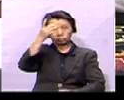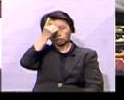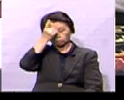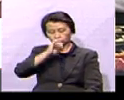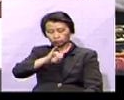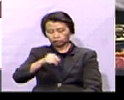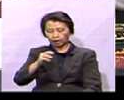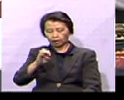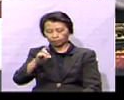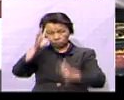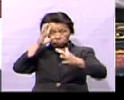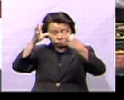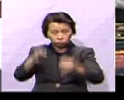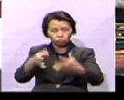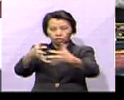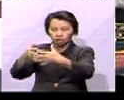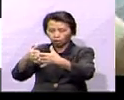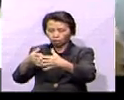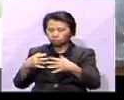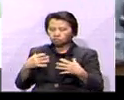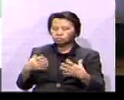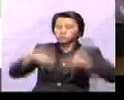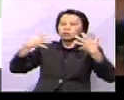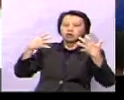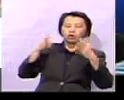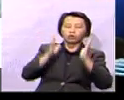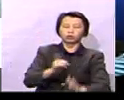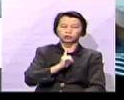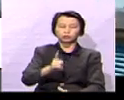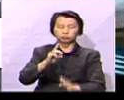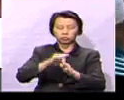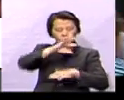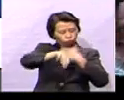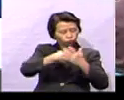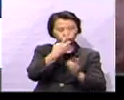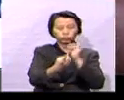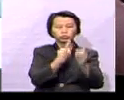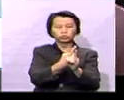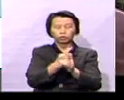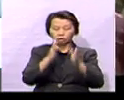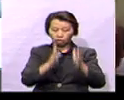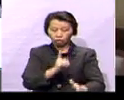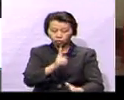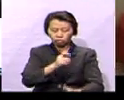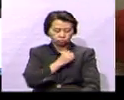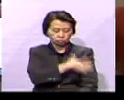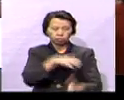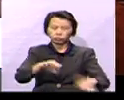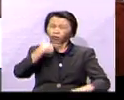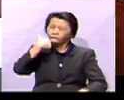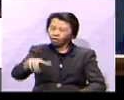Khair berkata keputusan Amerika itu menyentap hati umat Islam di seluruh dunia. Katanya umat Islam di Palestin